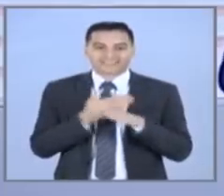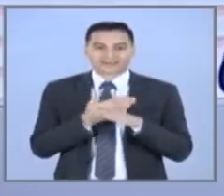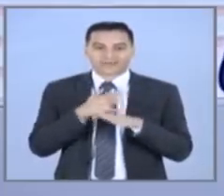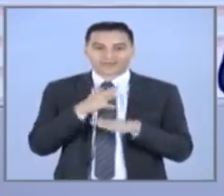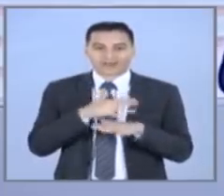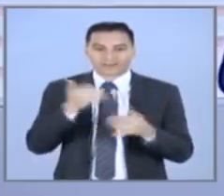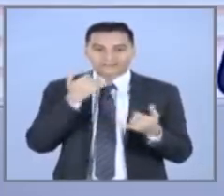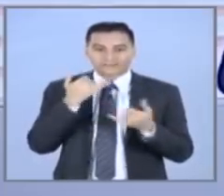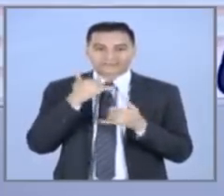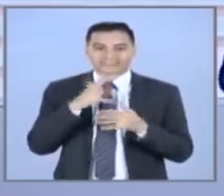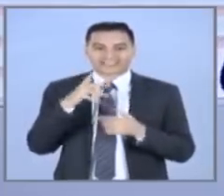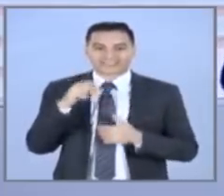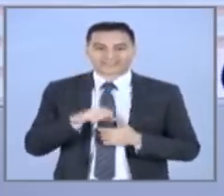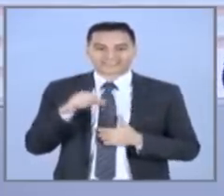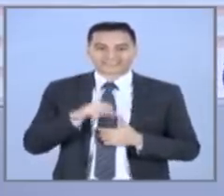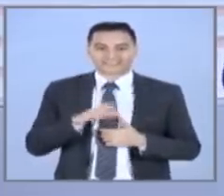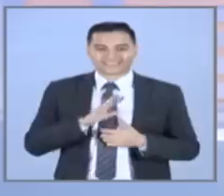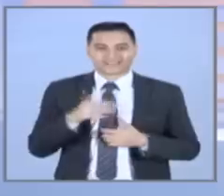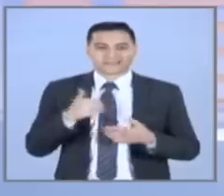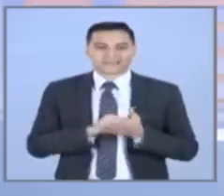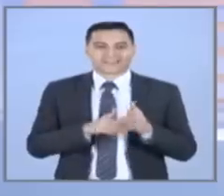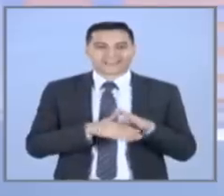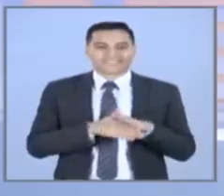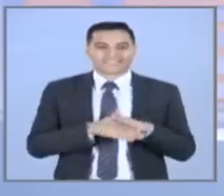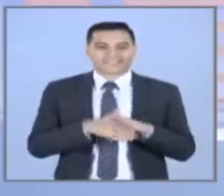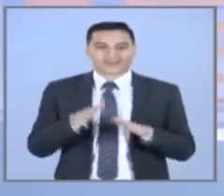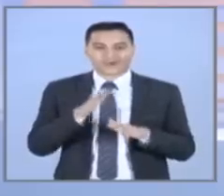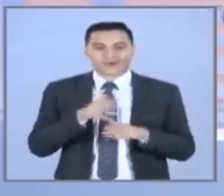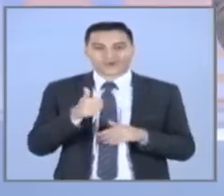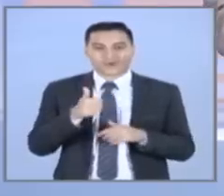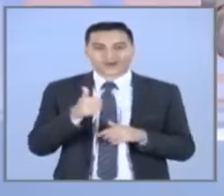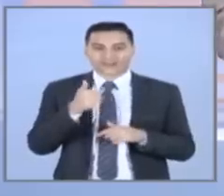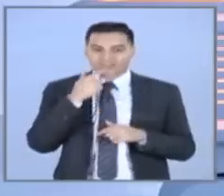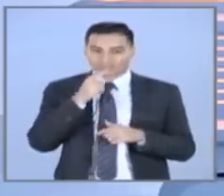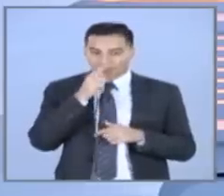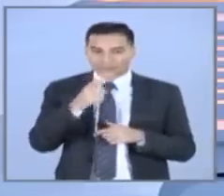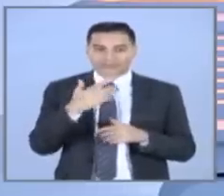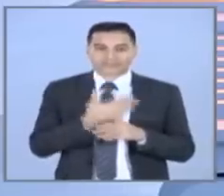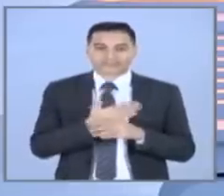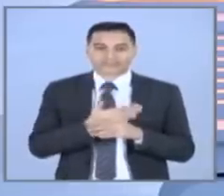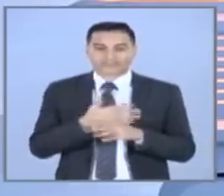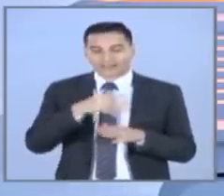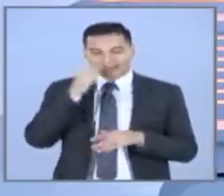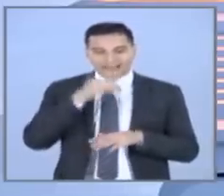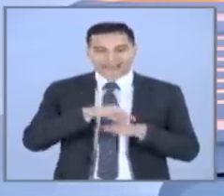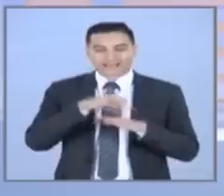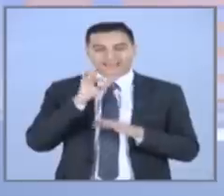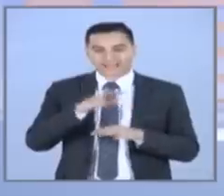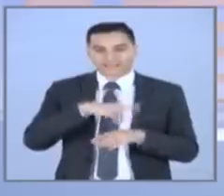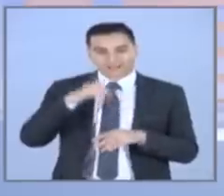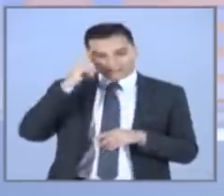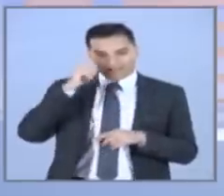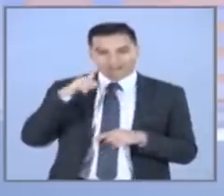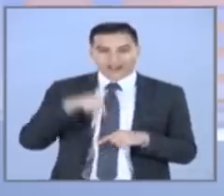بقى تليفونات، ازاي تخسروا وازاي تخسروا. لا لا، كويس كويس ان احنا بنقول كده عشان الناس لازم تبقى فاهمة